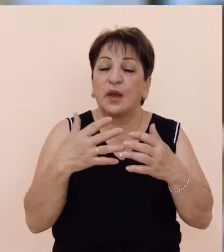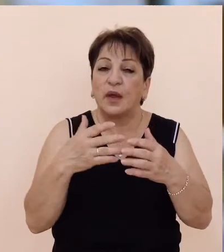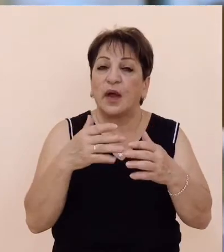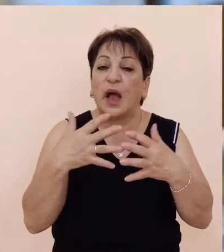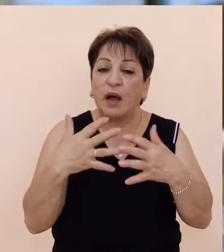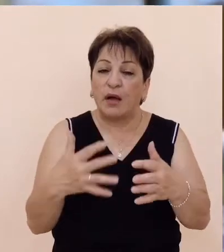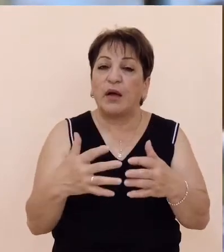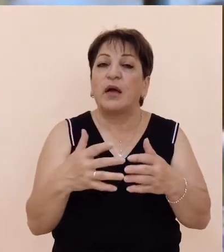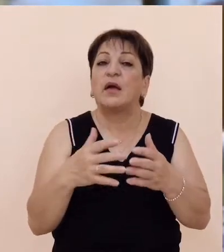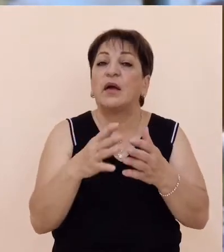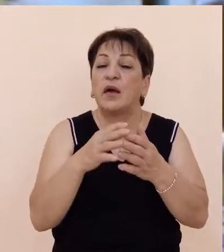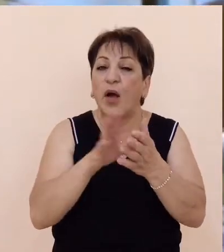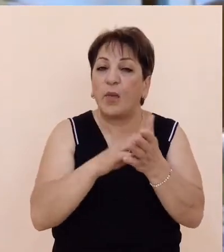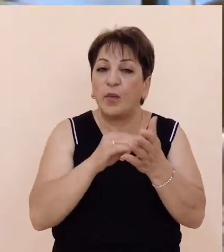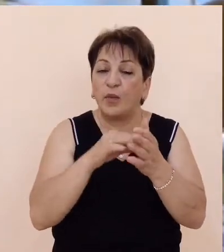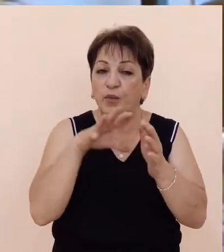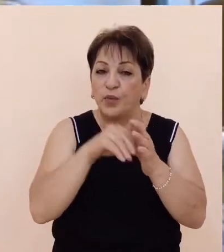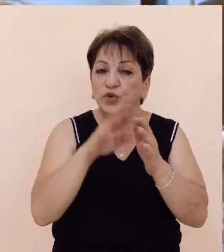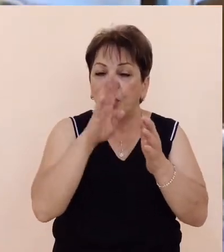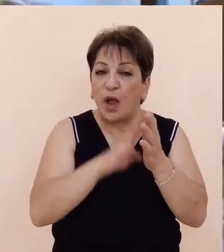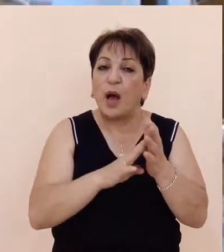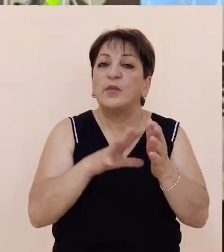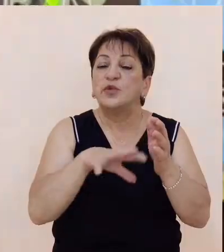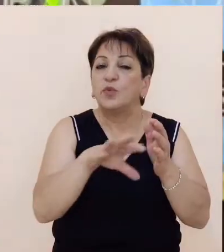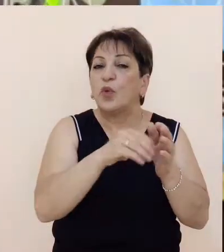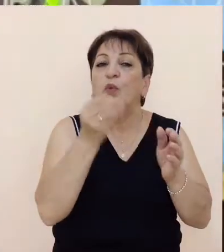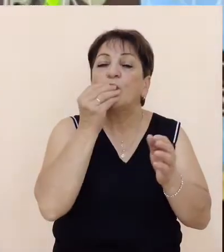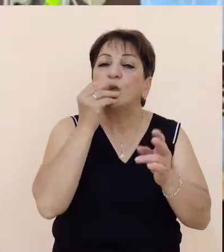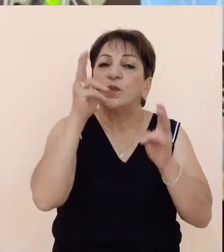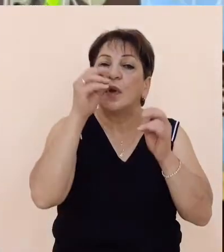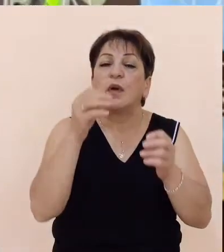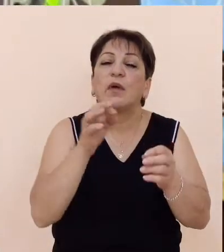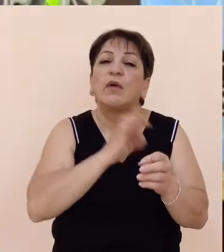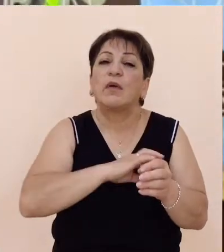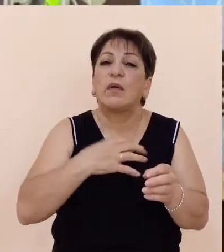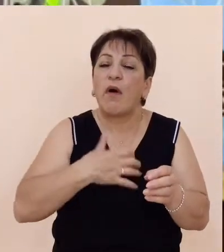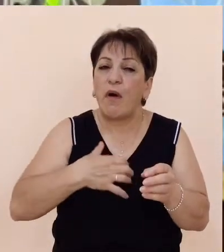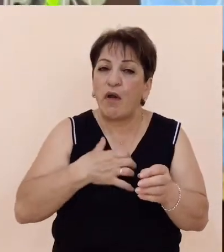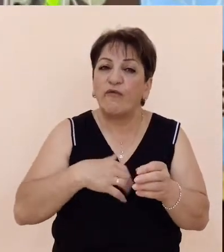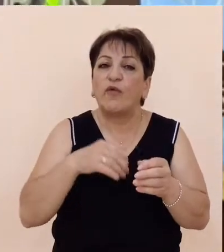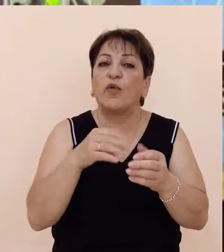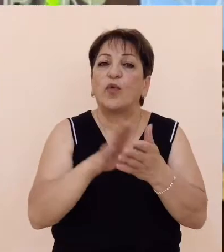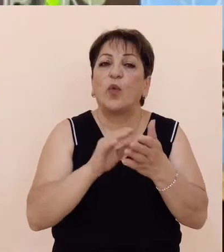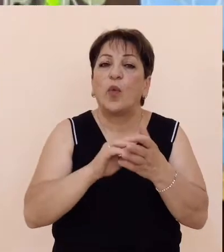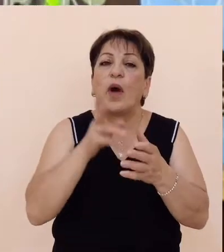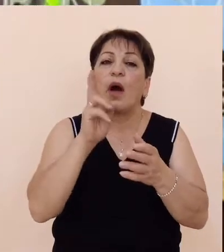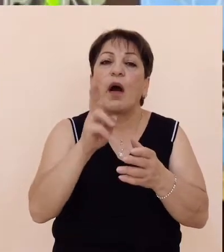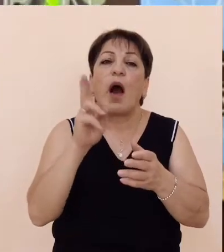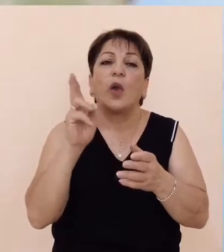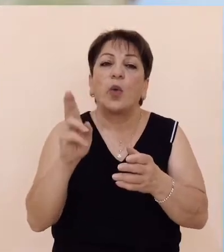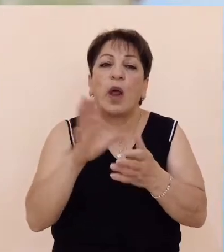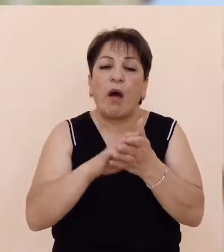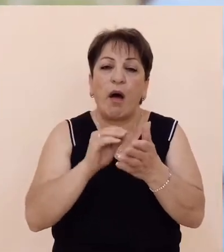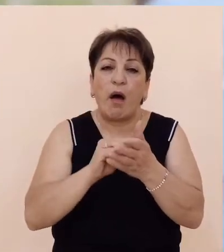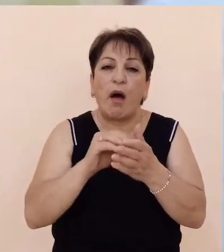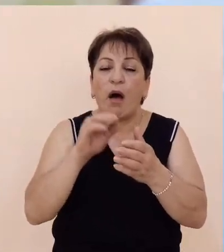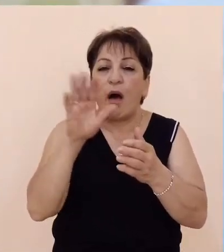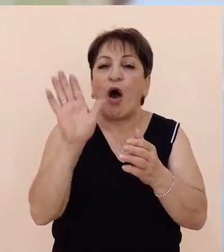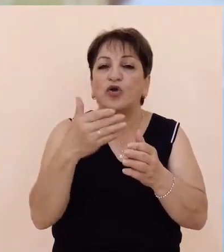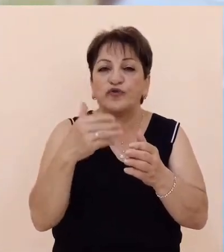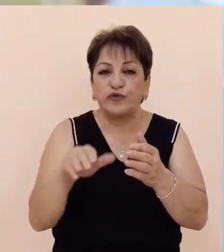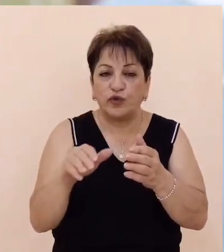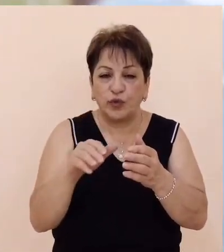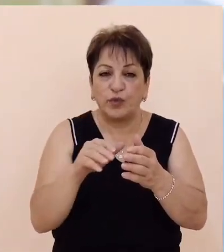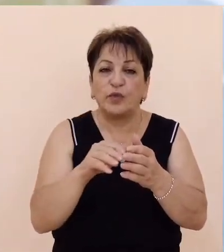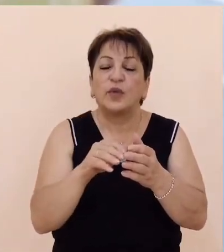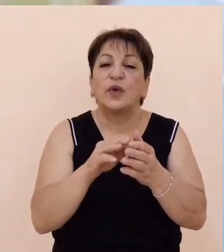ամիսներ շարունակ սպասվում է օգտակար սննդի փնտրտուք, կալորիաների հաշվարկ, առասպելների պակաս ևս